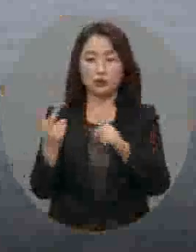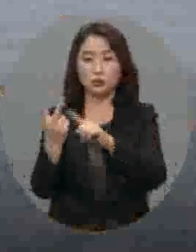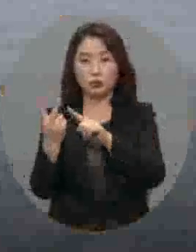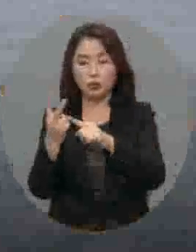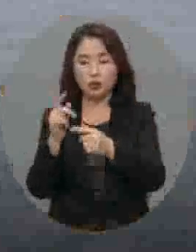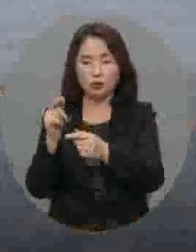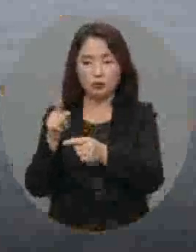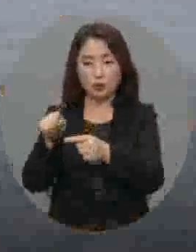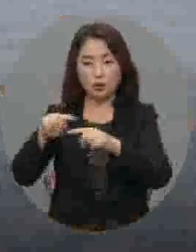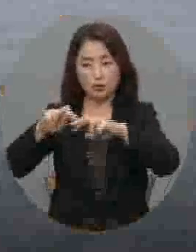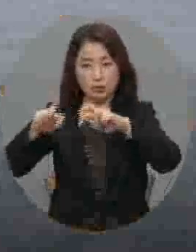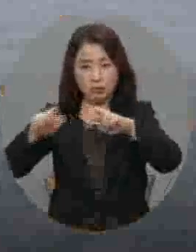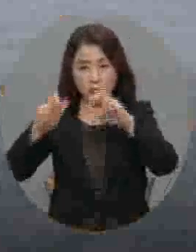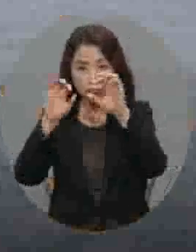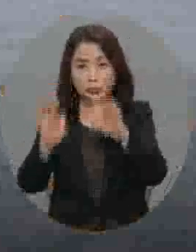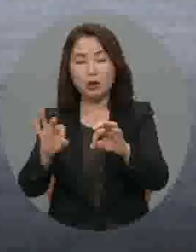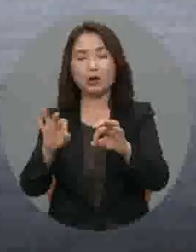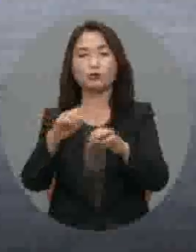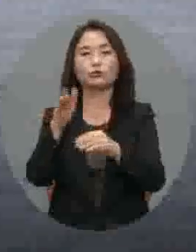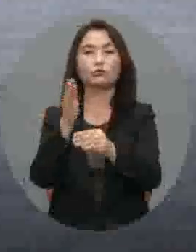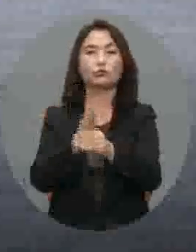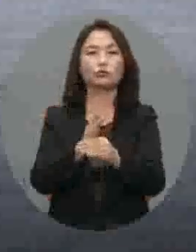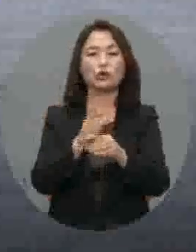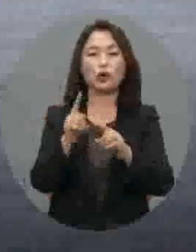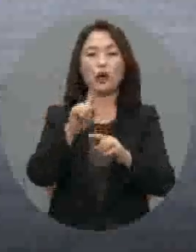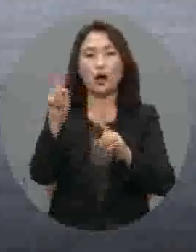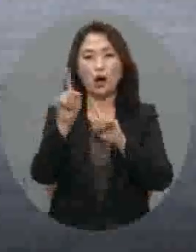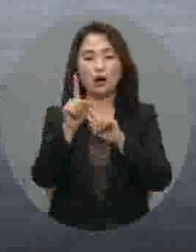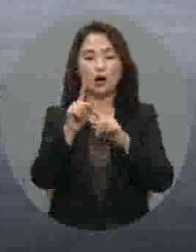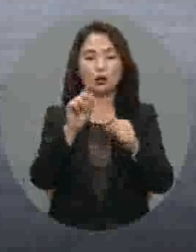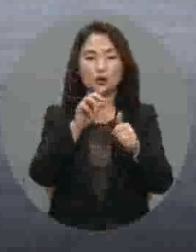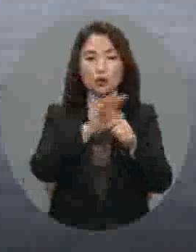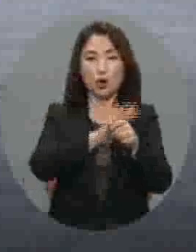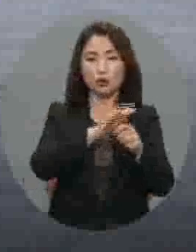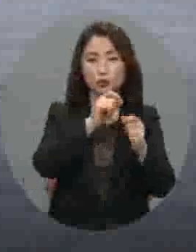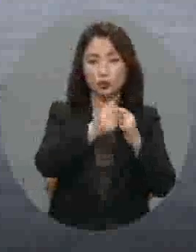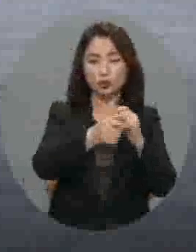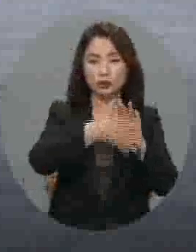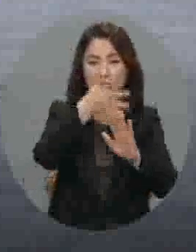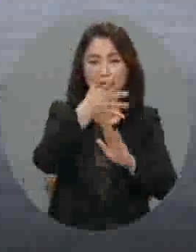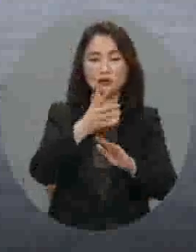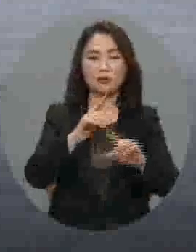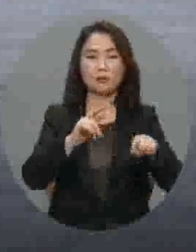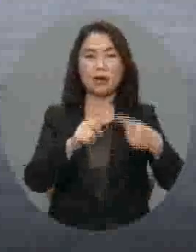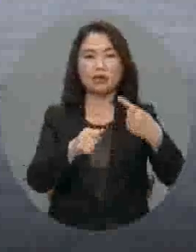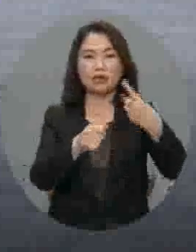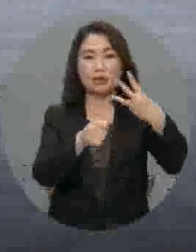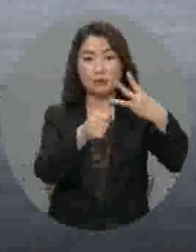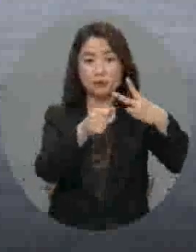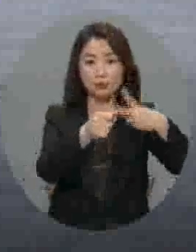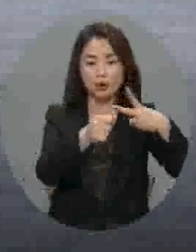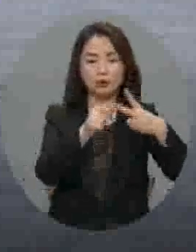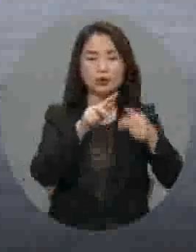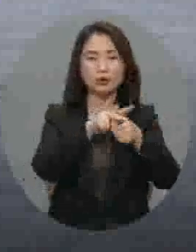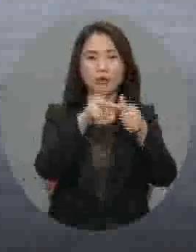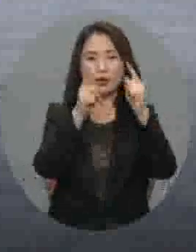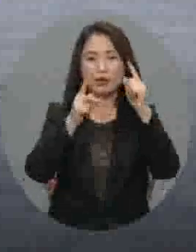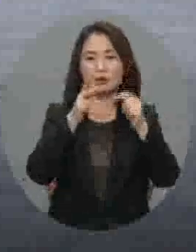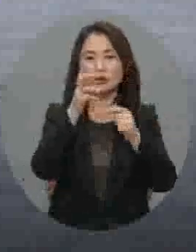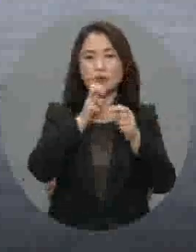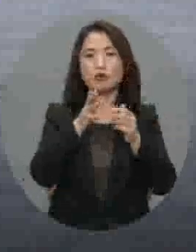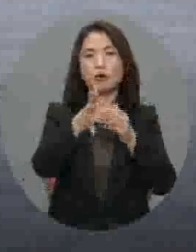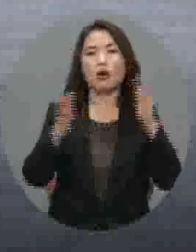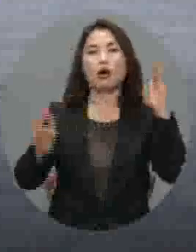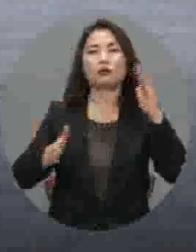감염 경로를 따져 올라가면 이 가운데 1명이 경주시 102번 환자 즉 영남대 음대 생과 접촉했던 것으로